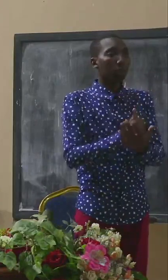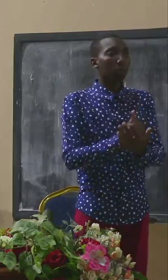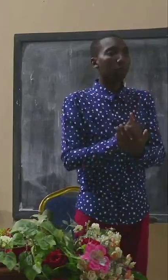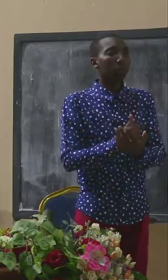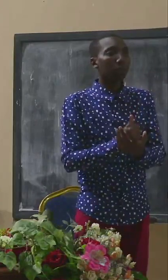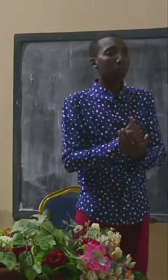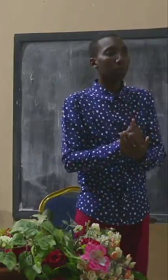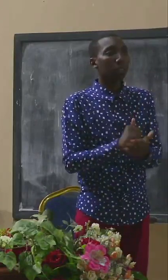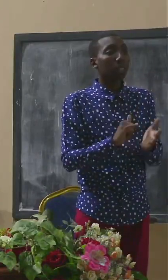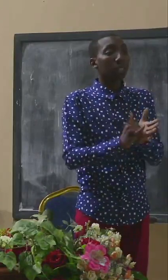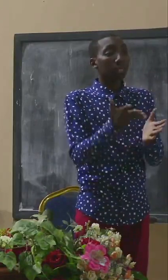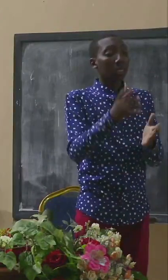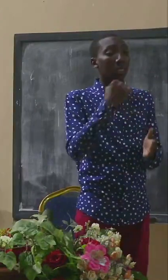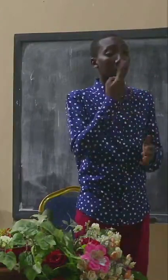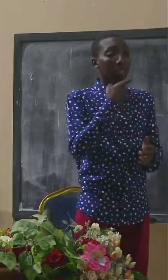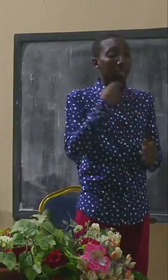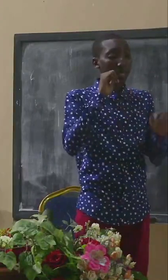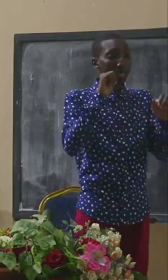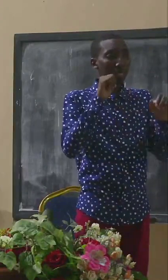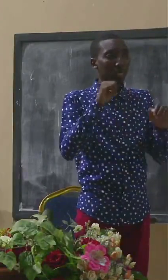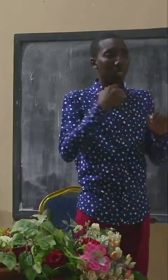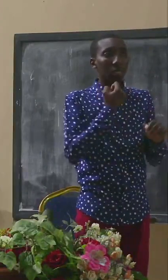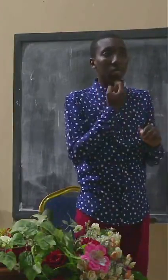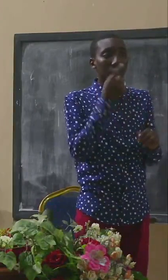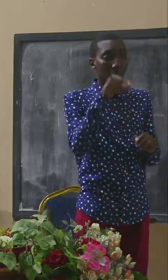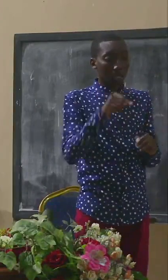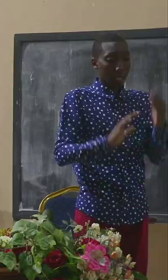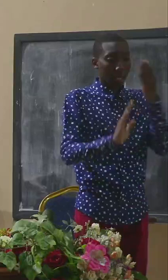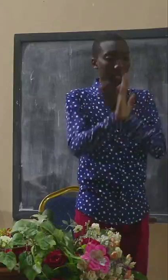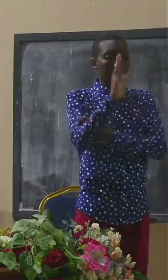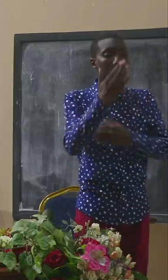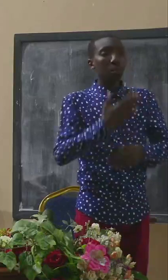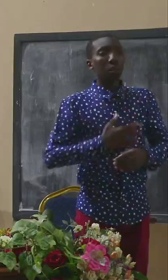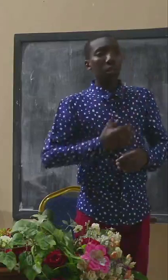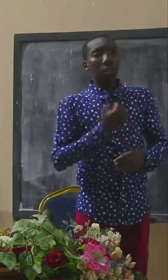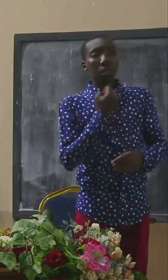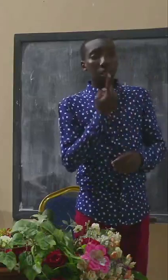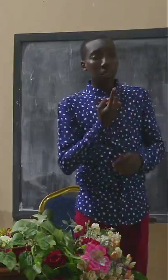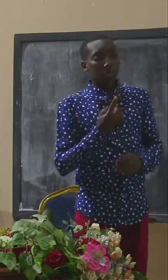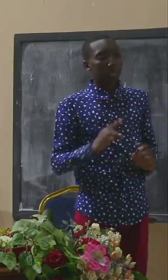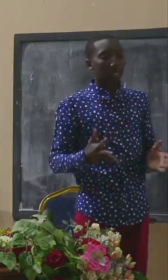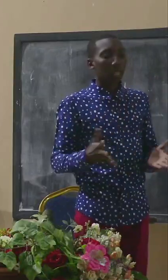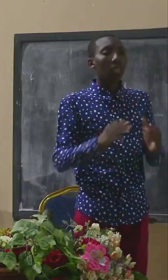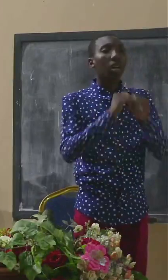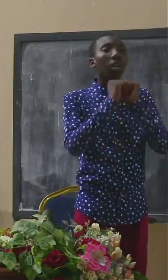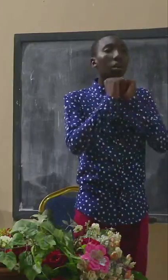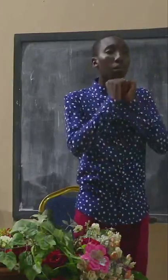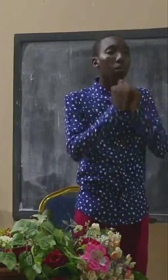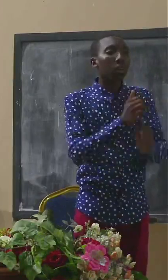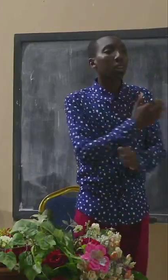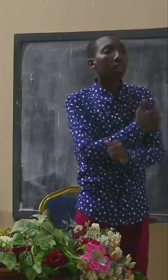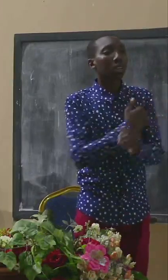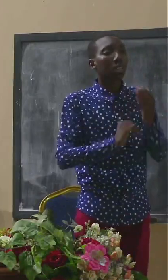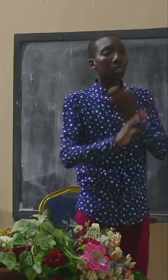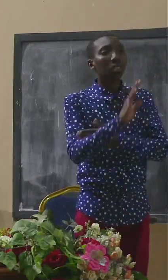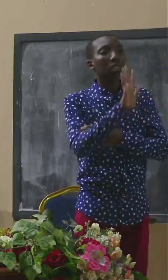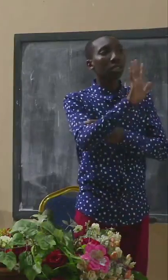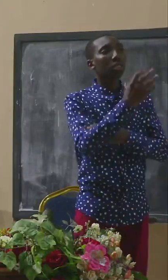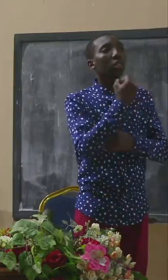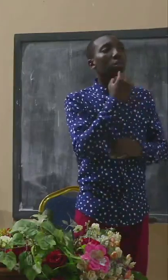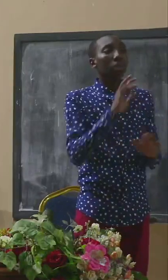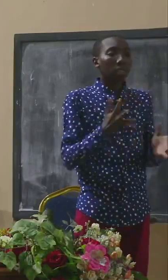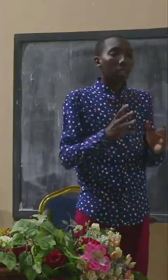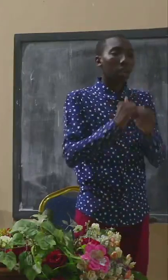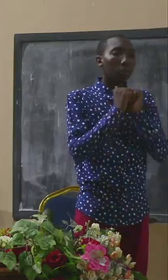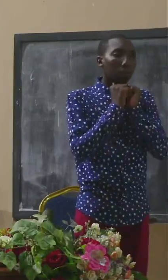Njo Nathan anakuambia ananiambia usiogope. Et c'est pour cela qu'il te dit et qu'il me dit ne